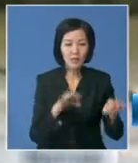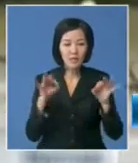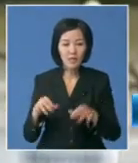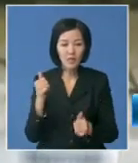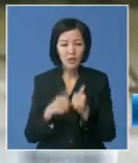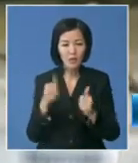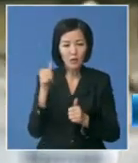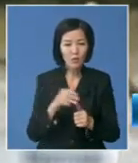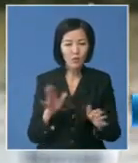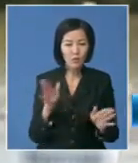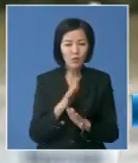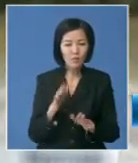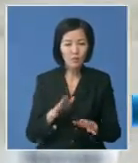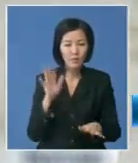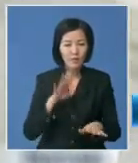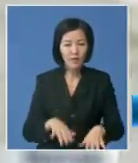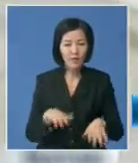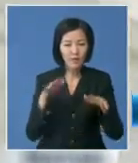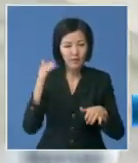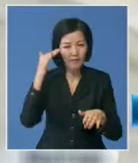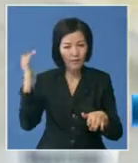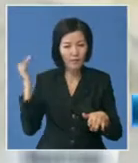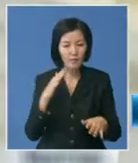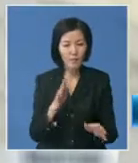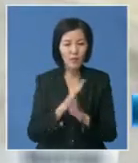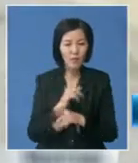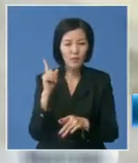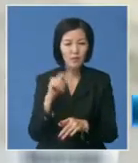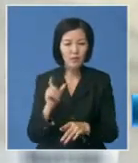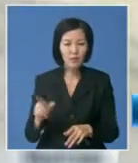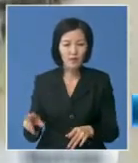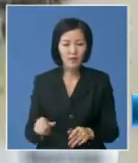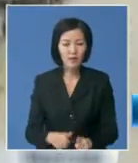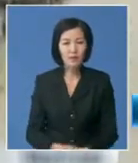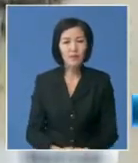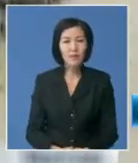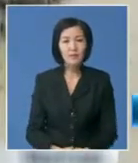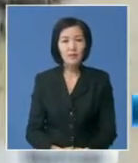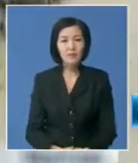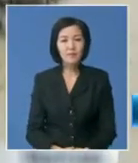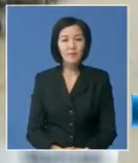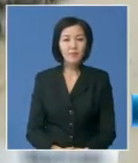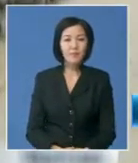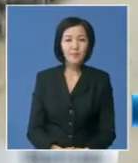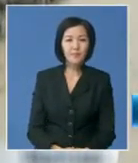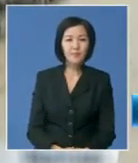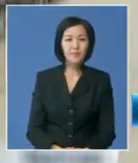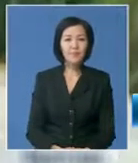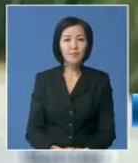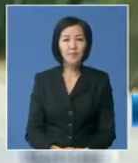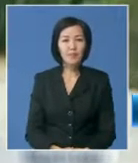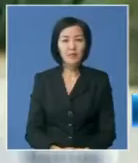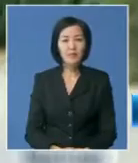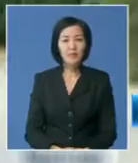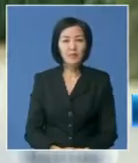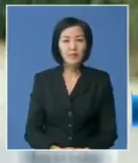результате тропических наводнения во вьетнаме погибают более ста человек up зарубежных новостей подготовили а симка щеглова японо